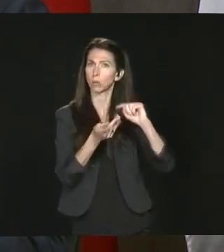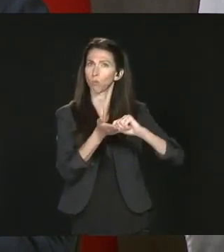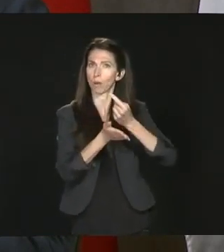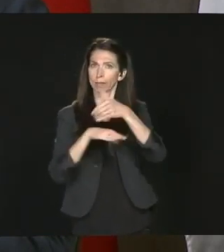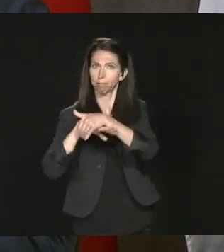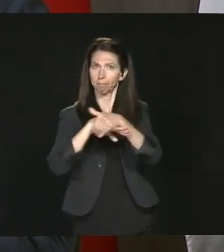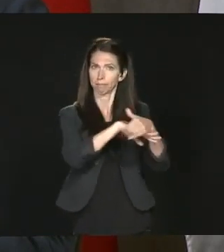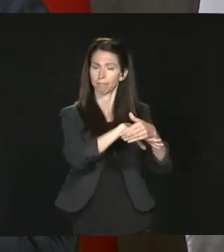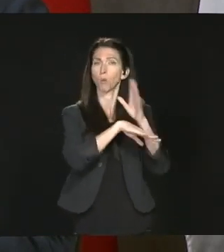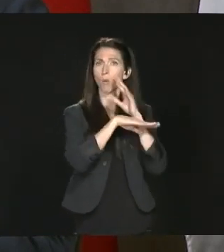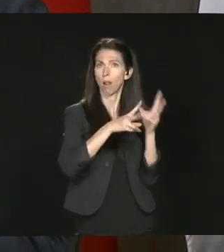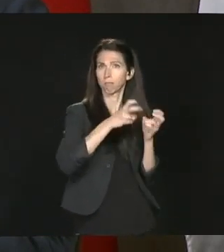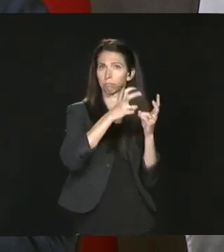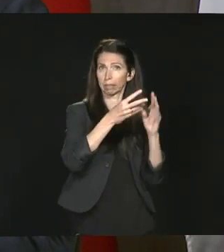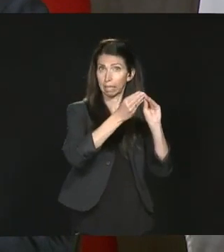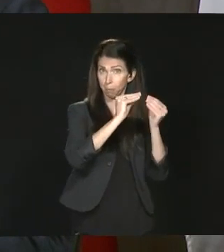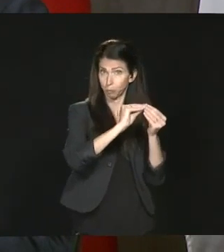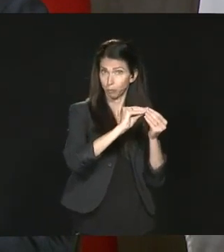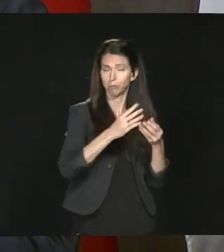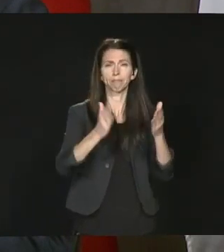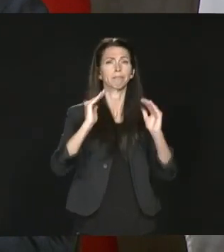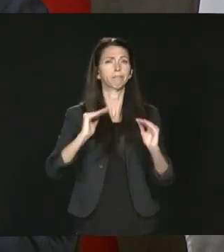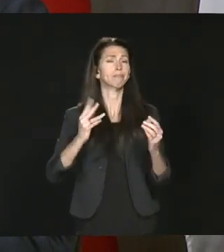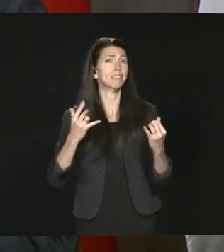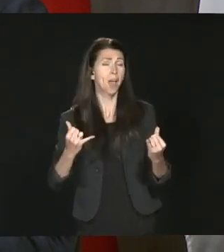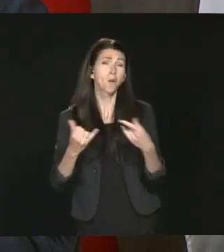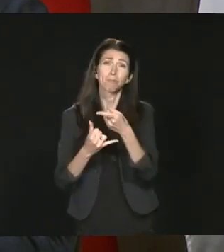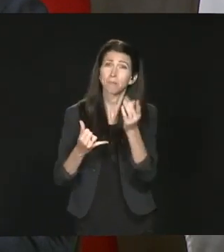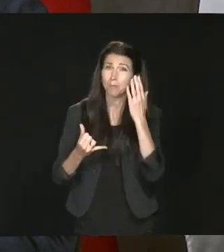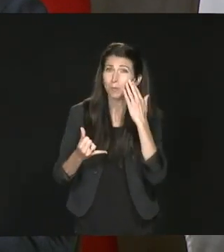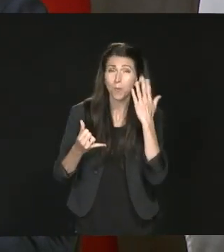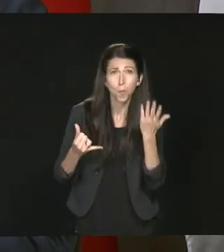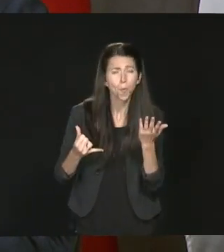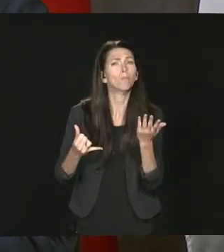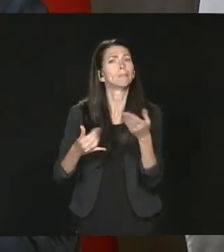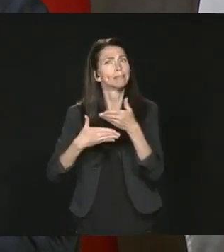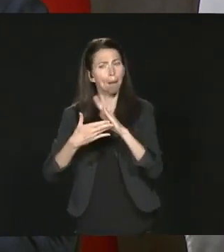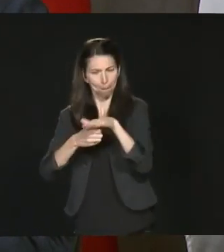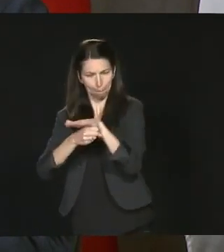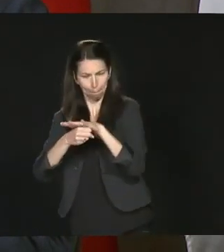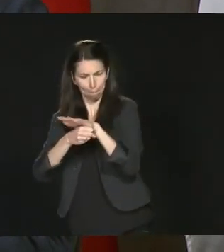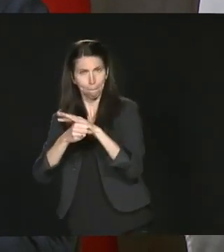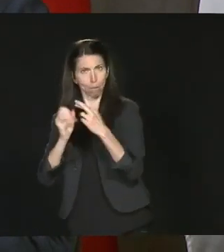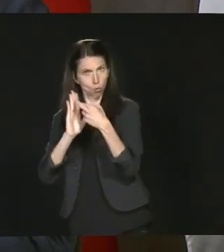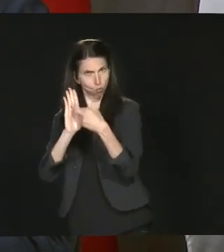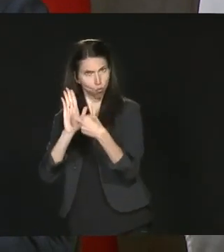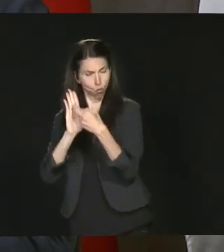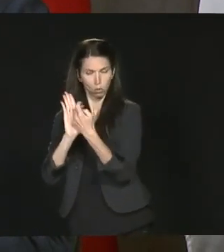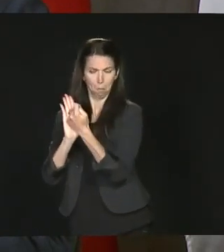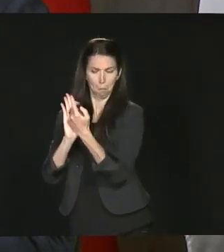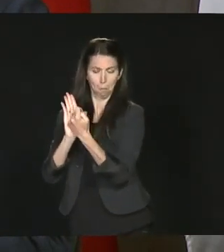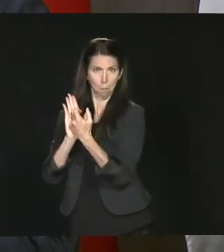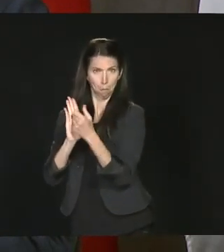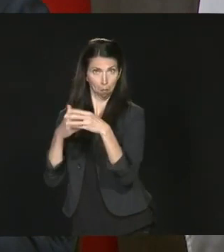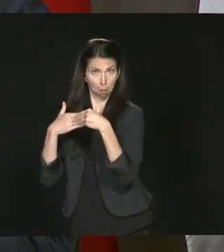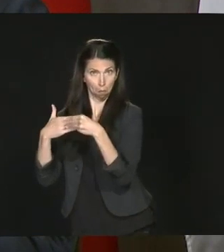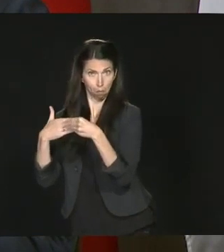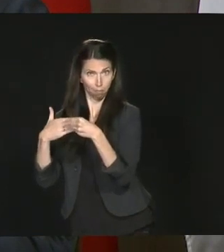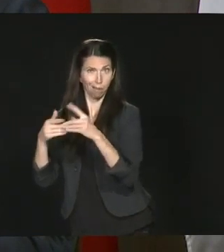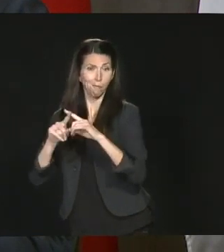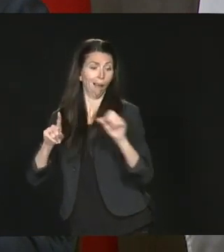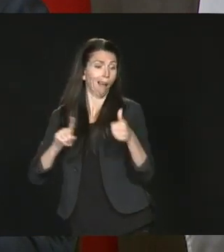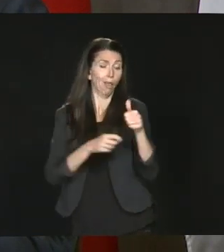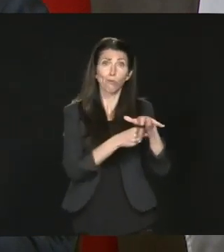publique, nous redoublons d'autres mesures sanitaires afin de maîtriser l'épidémie. La détection et l'isolement des cas ainsi que